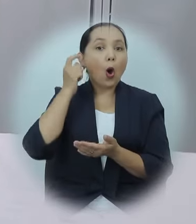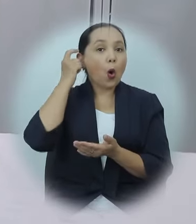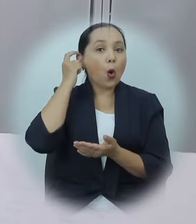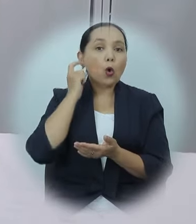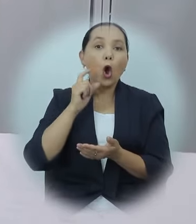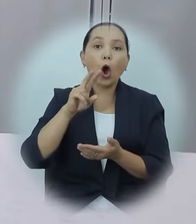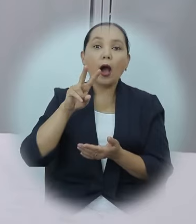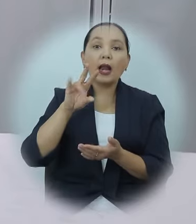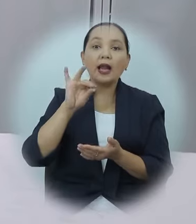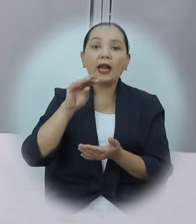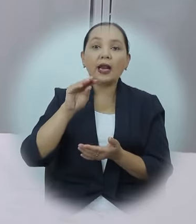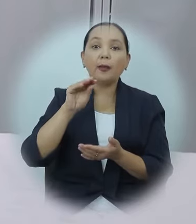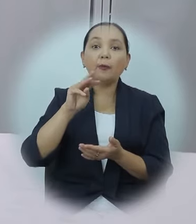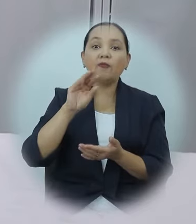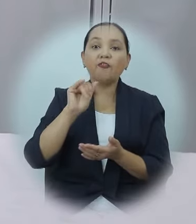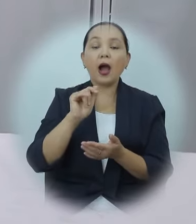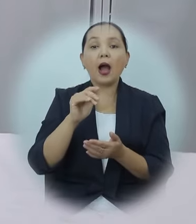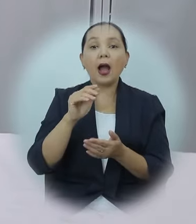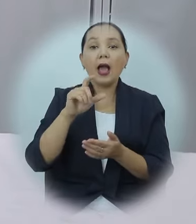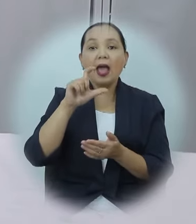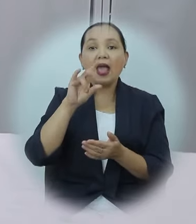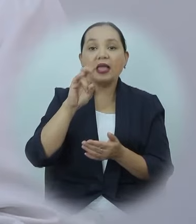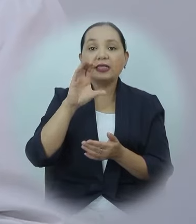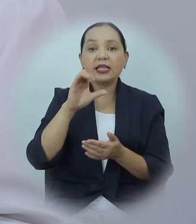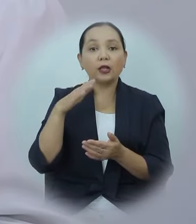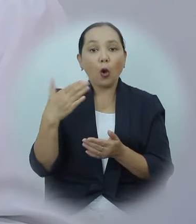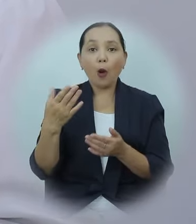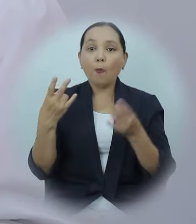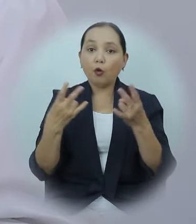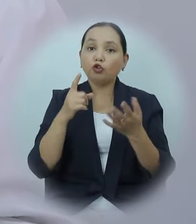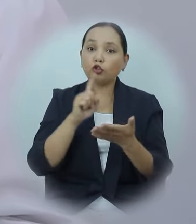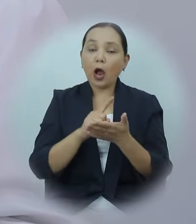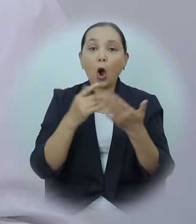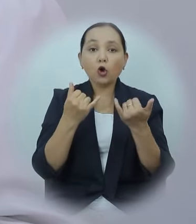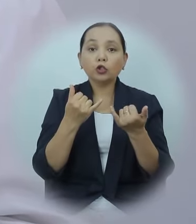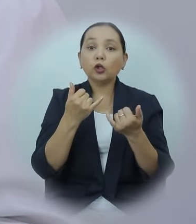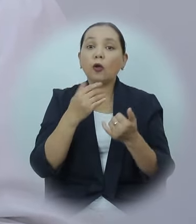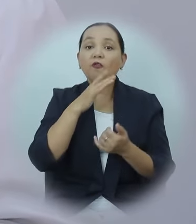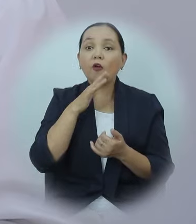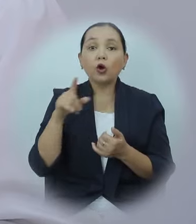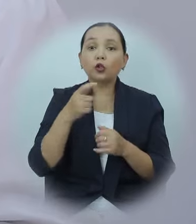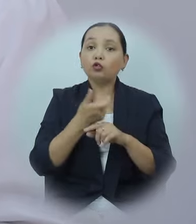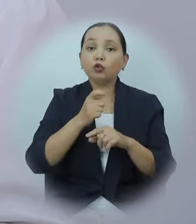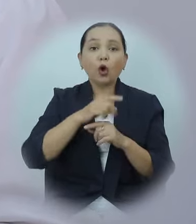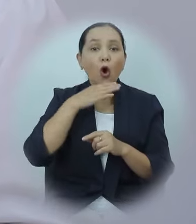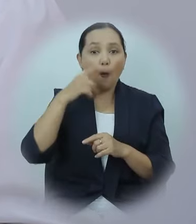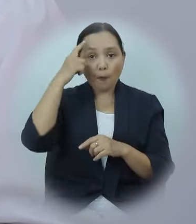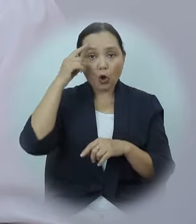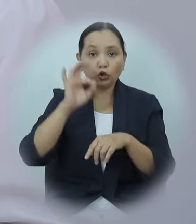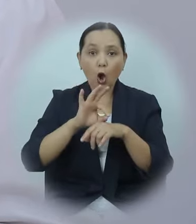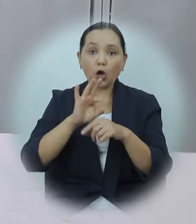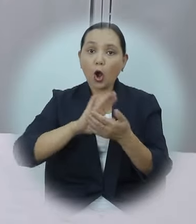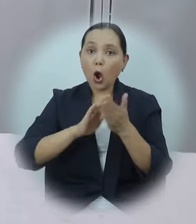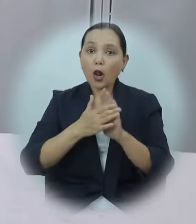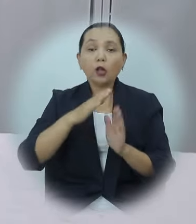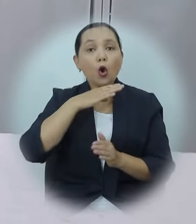limfa bezlari tomon va ensa tomon bo'lishi shart. Hozirgi vaqtda juda ham bosh og'riq holatlari ko'payib